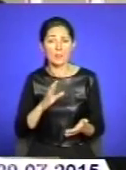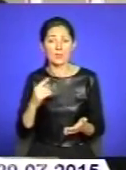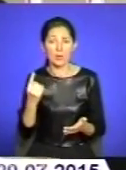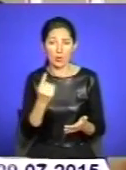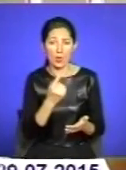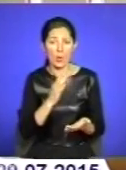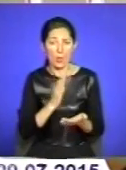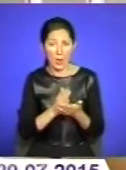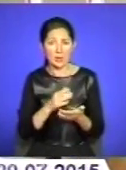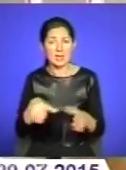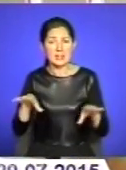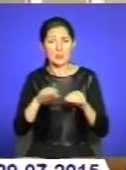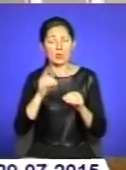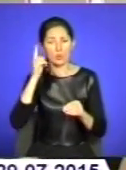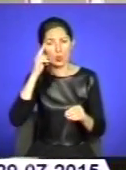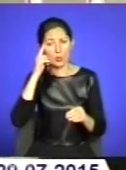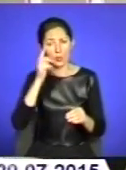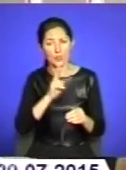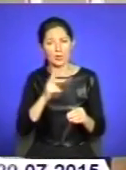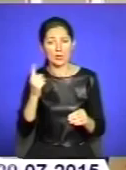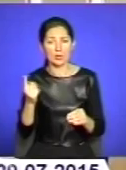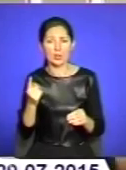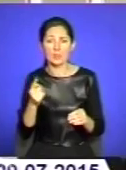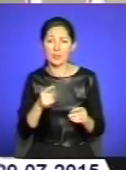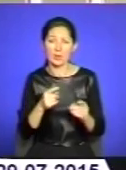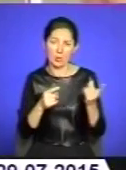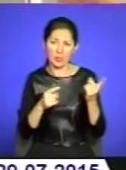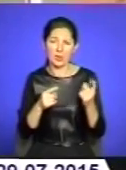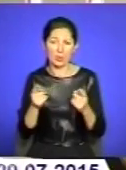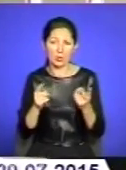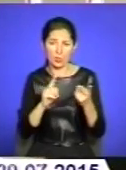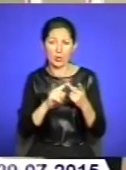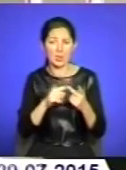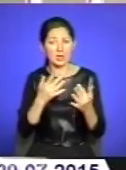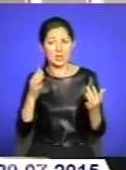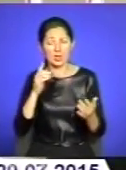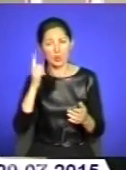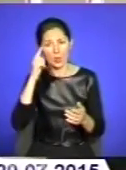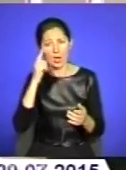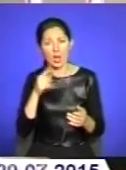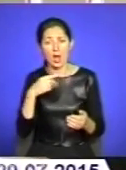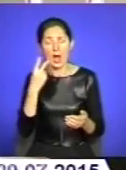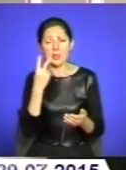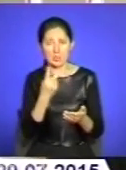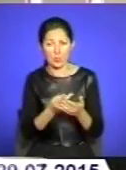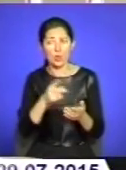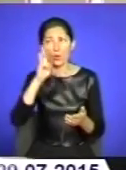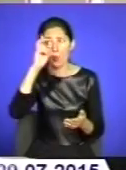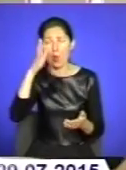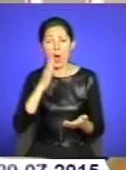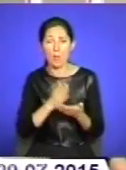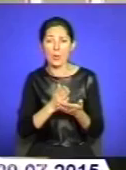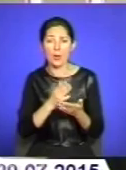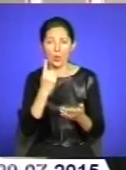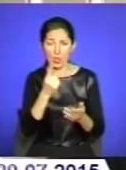спільну думку. Не лише хтось один інакше думає, хтось інший по-іншому. Але з огляду Бога маємо спільну думку на візію нашого життя. Тобто